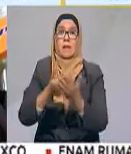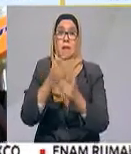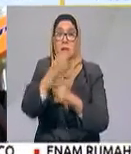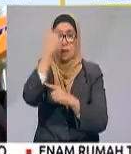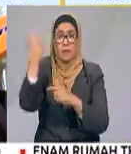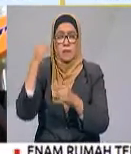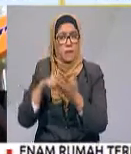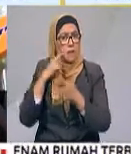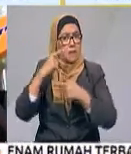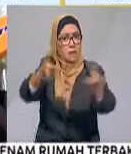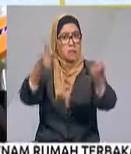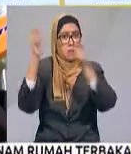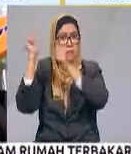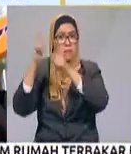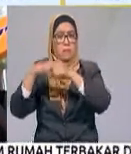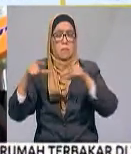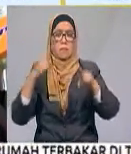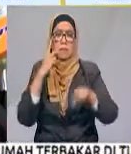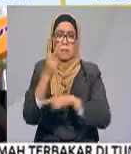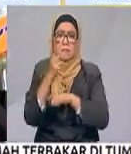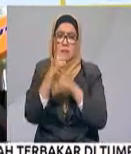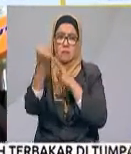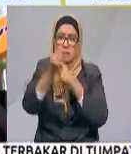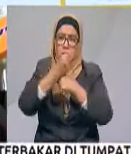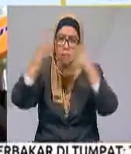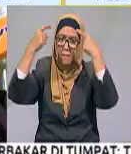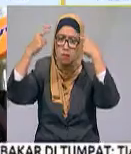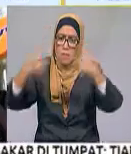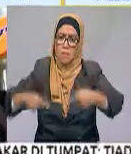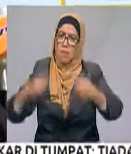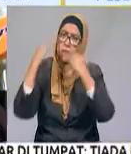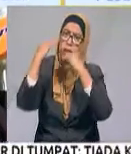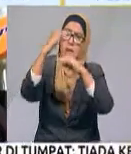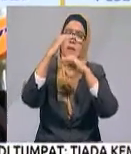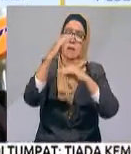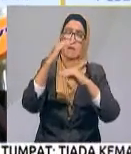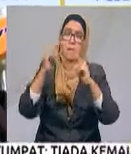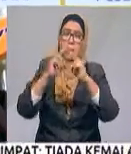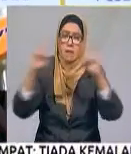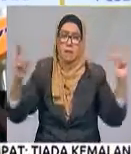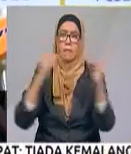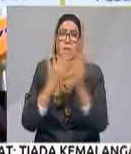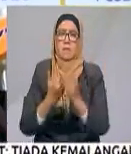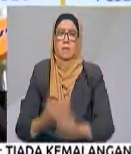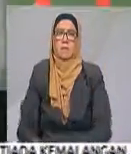nampak Tajikistan berada dalam satu tahap yang level yang baiklah.